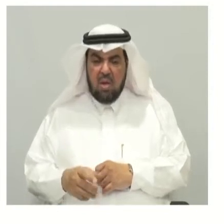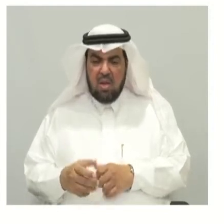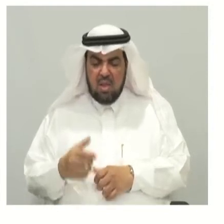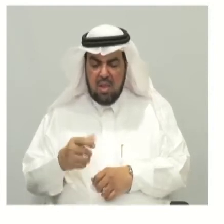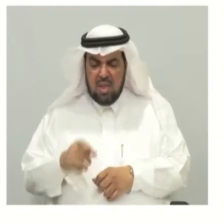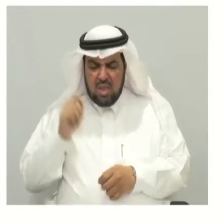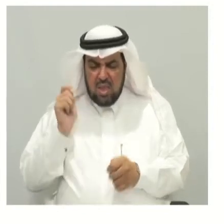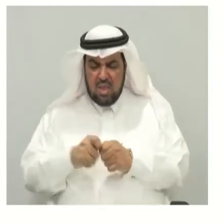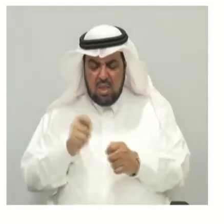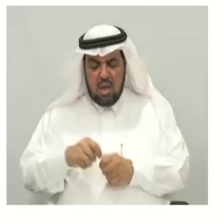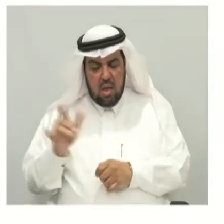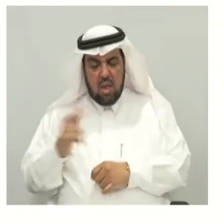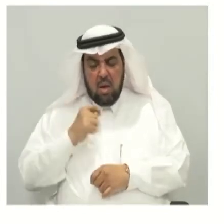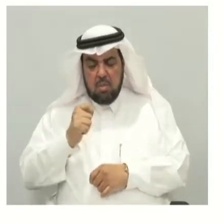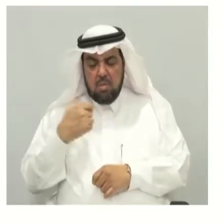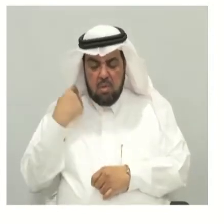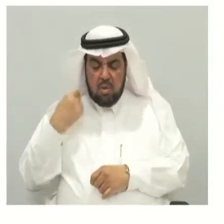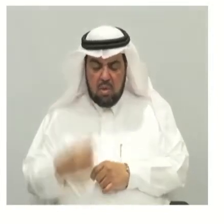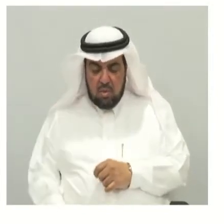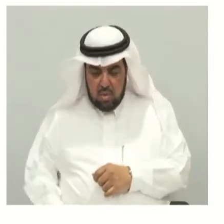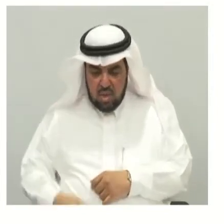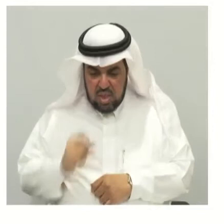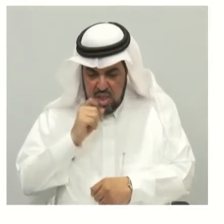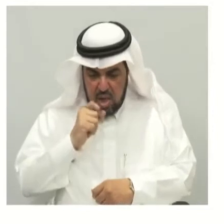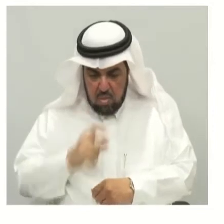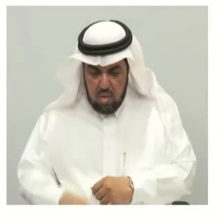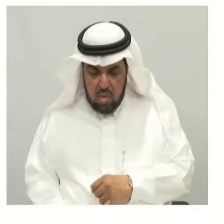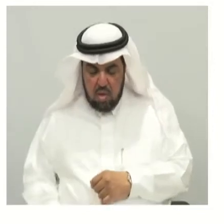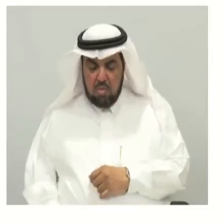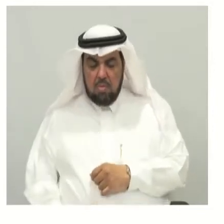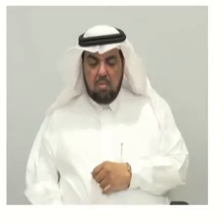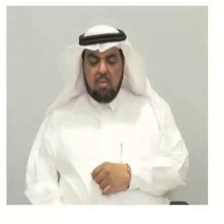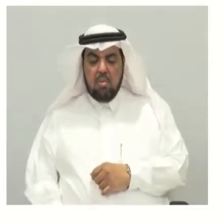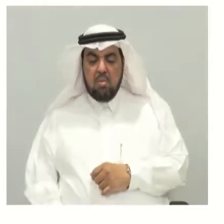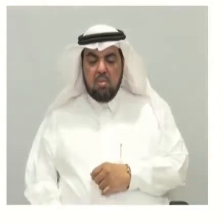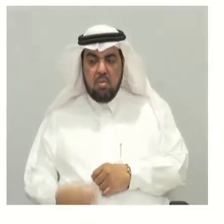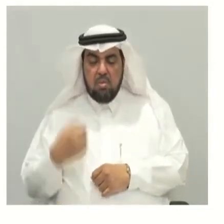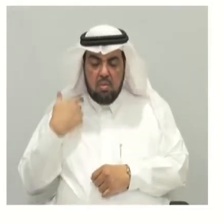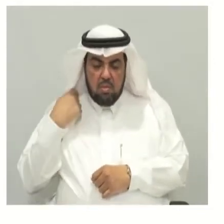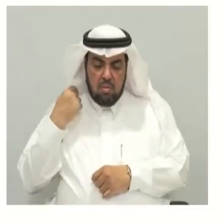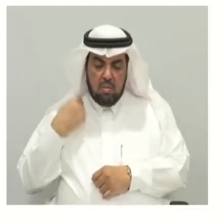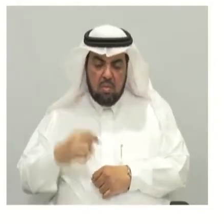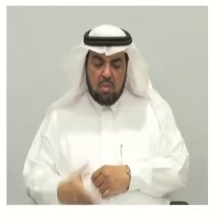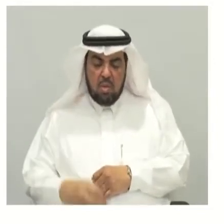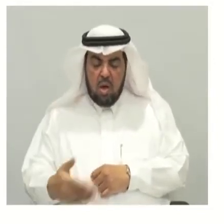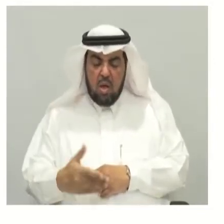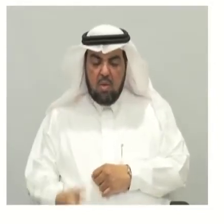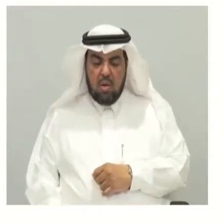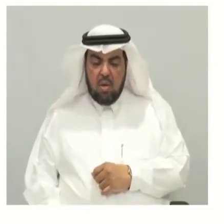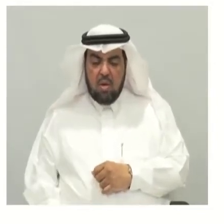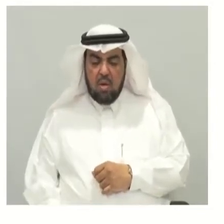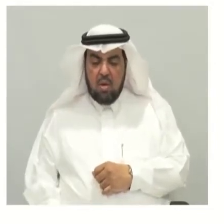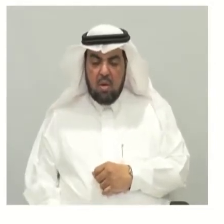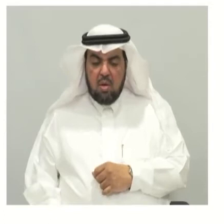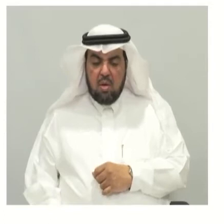قابل للطرق والسحب. نأتي إلى الذهب، الذهب أو الحديد. دائما طبعا